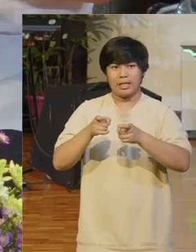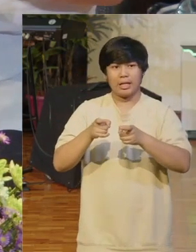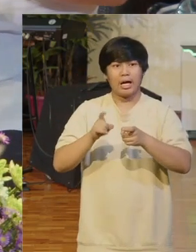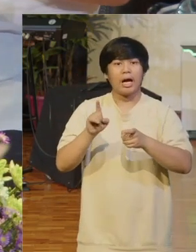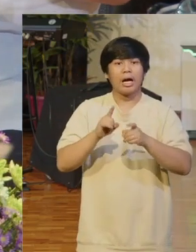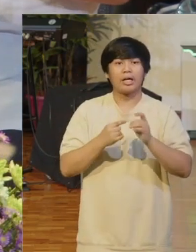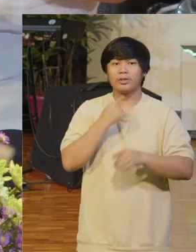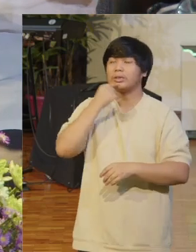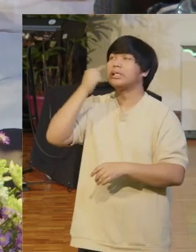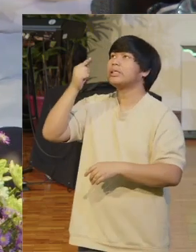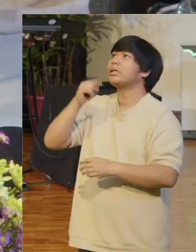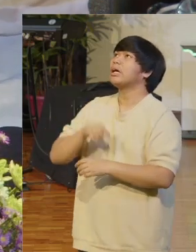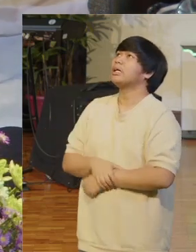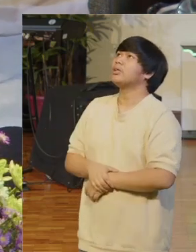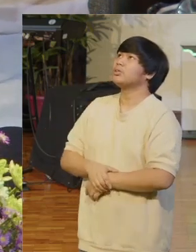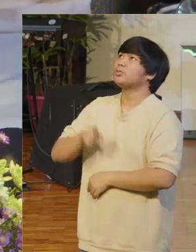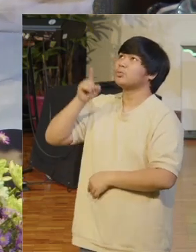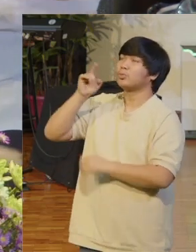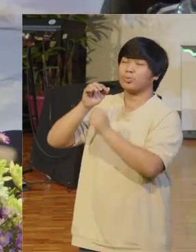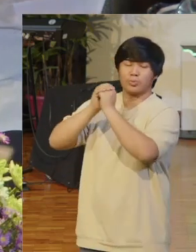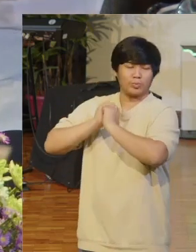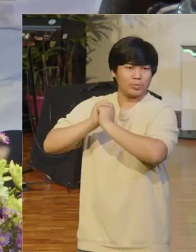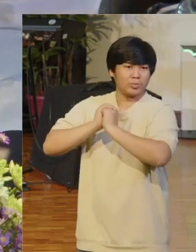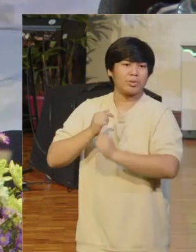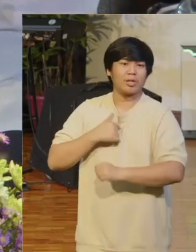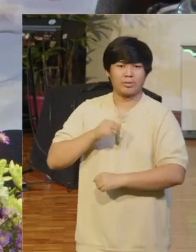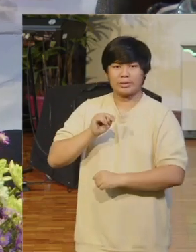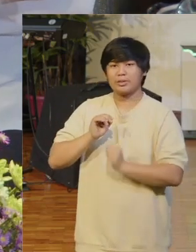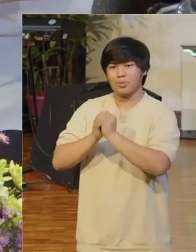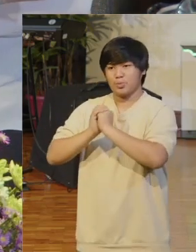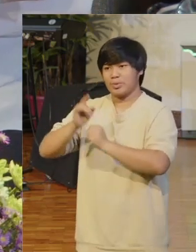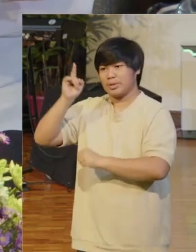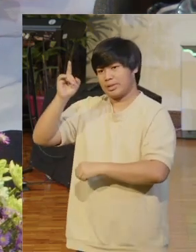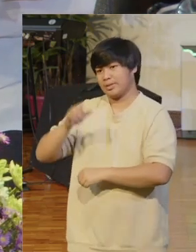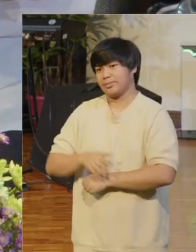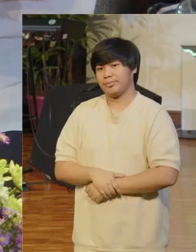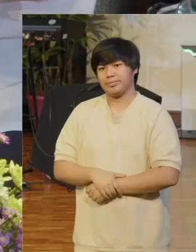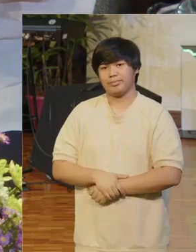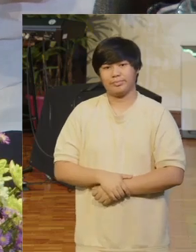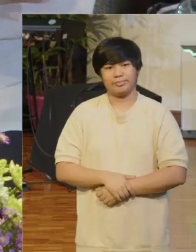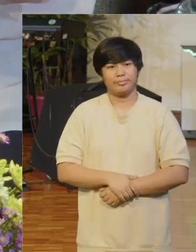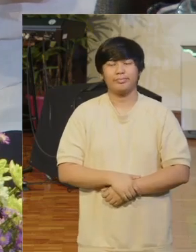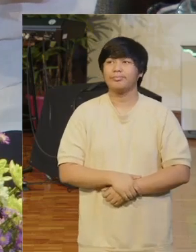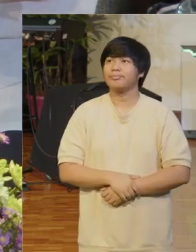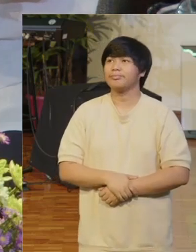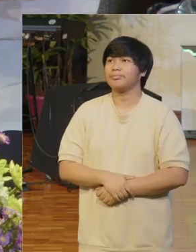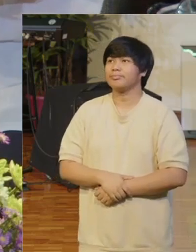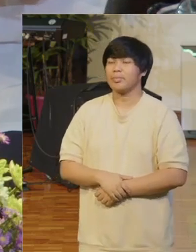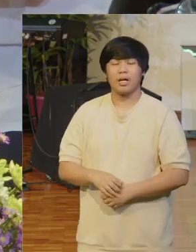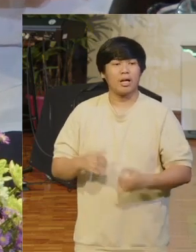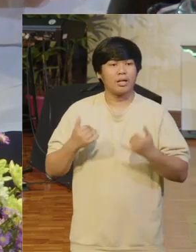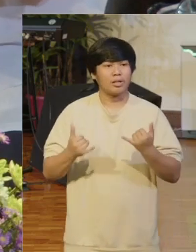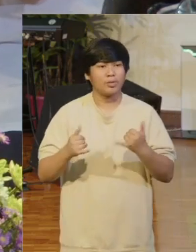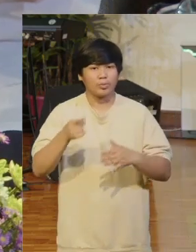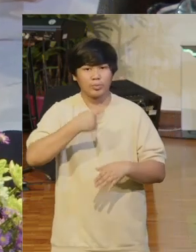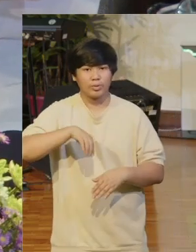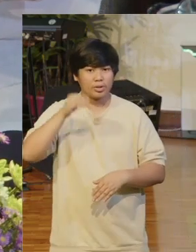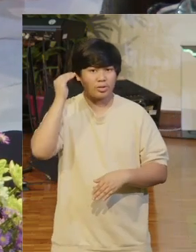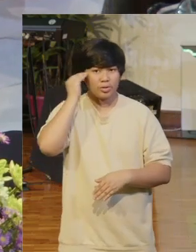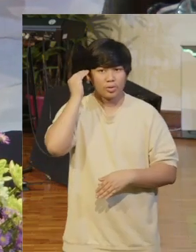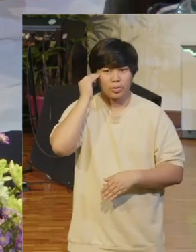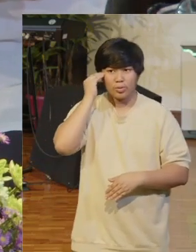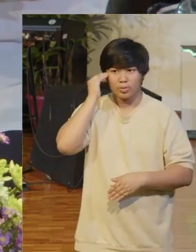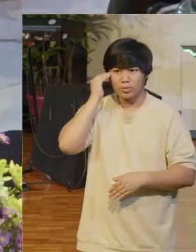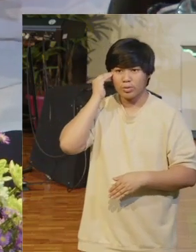or response ay worship. Ganon din po tayo, mga kapatid. Ngayon na alam na natin na